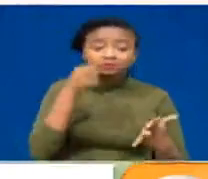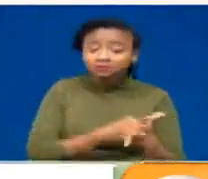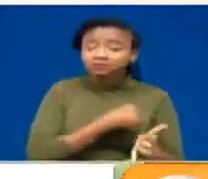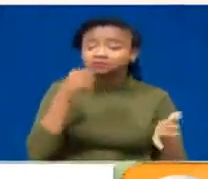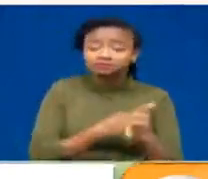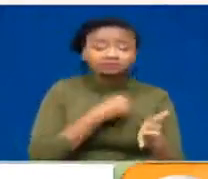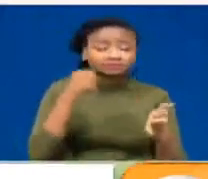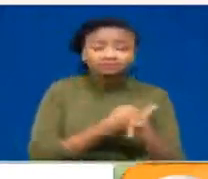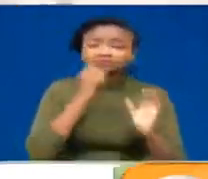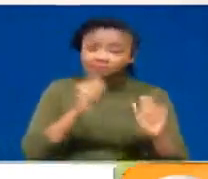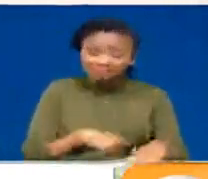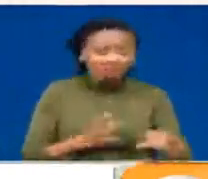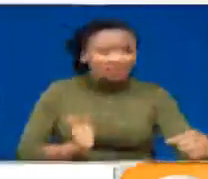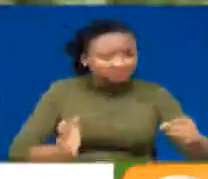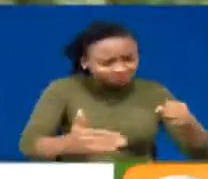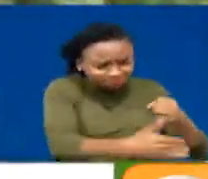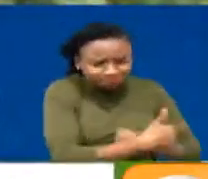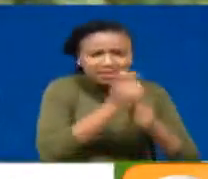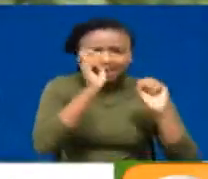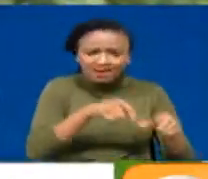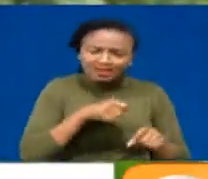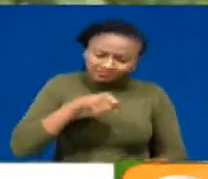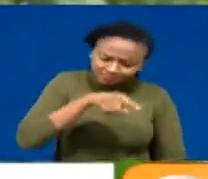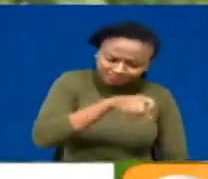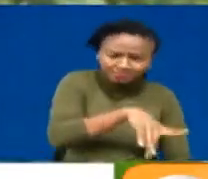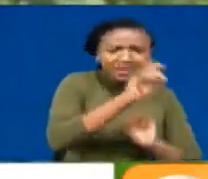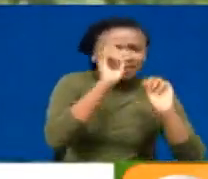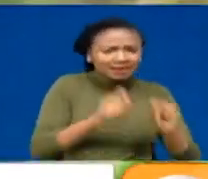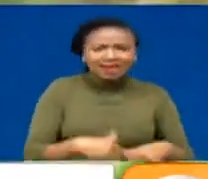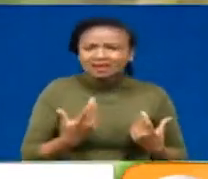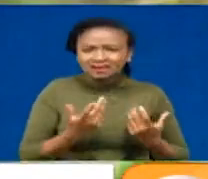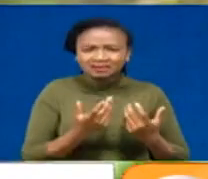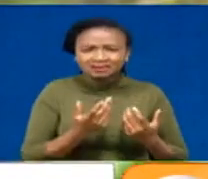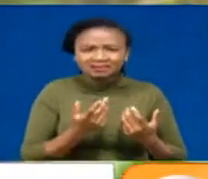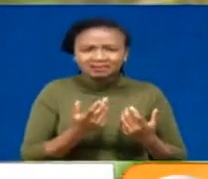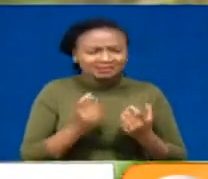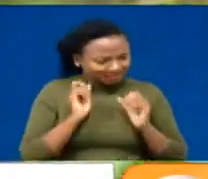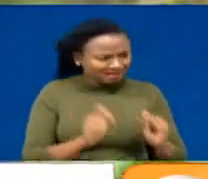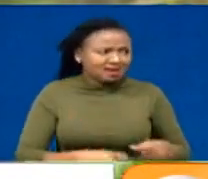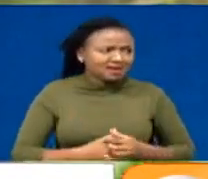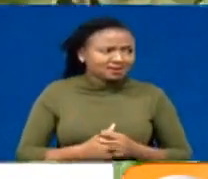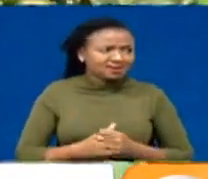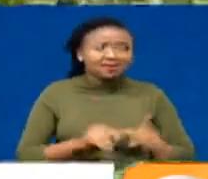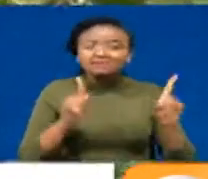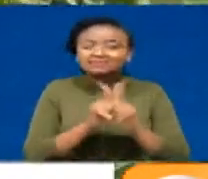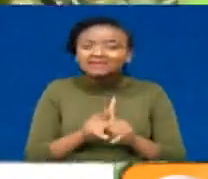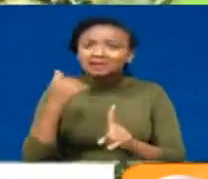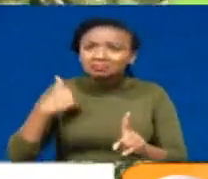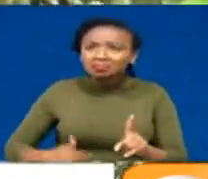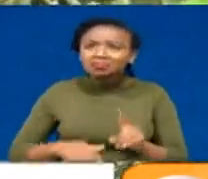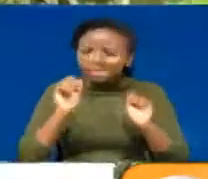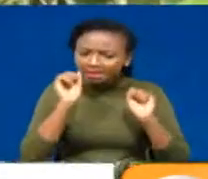sese na kupalilia mimea shambani. Niko na uwezo wa kulima, niko na uwezo kabisa, hata ya kulima